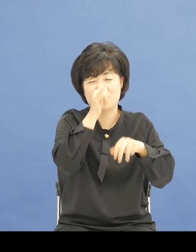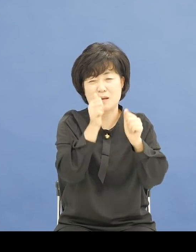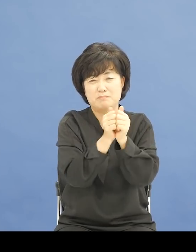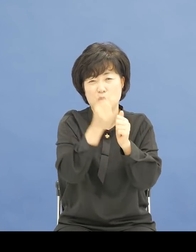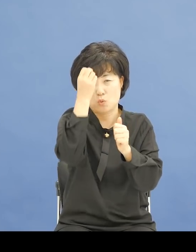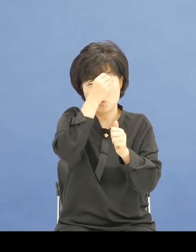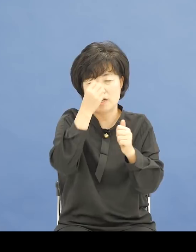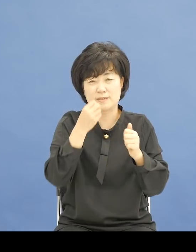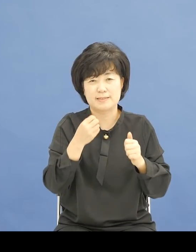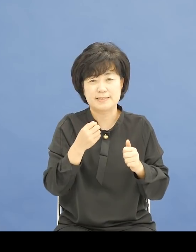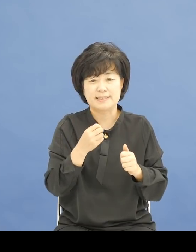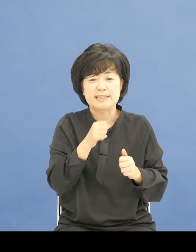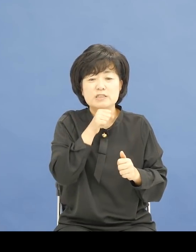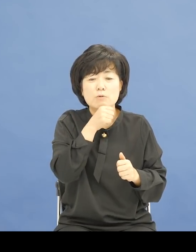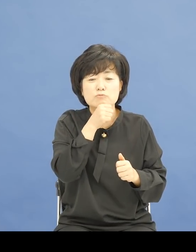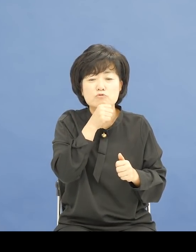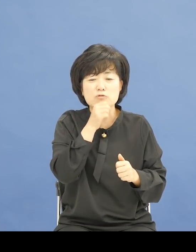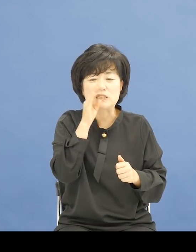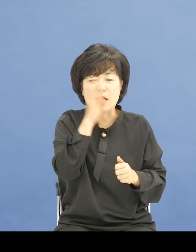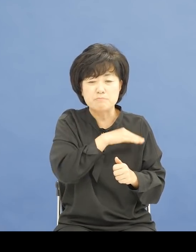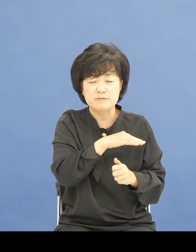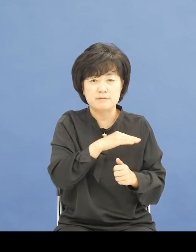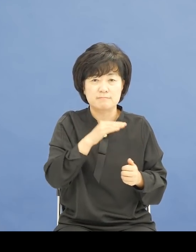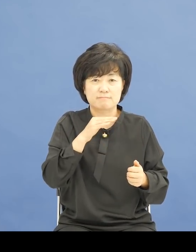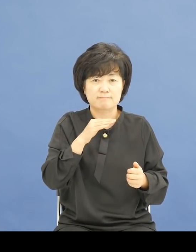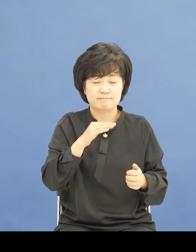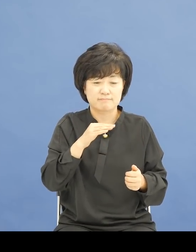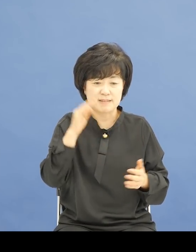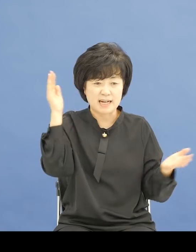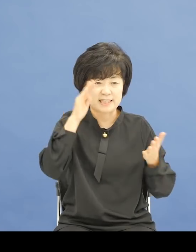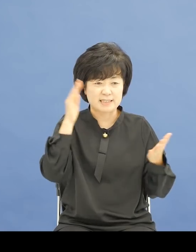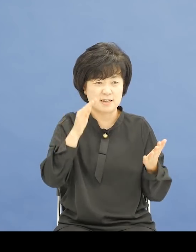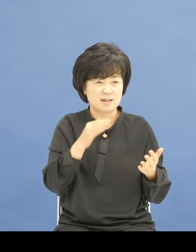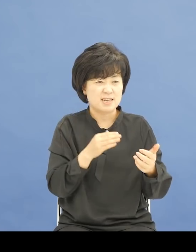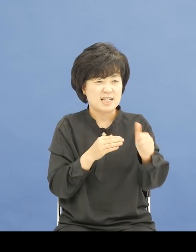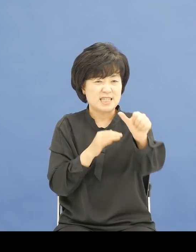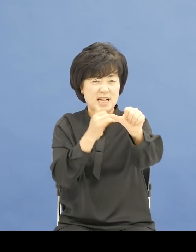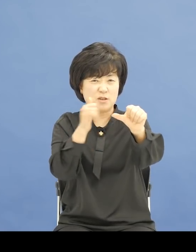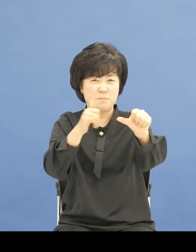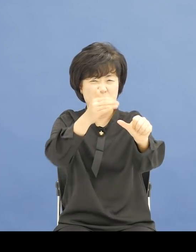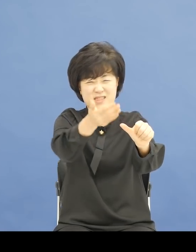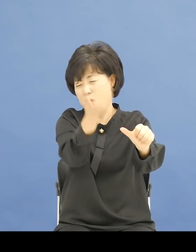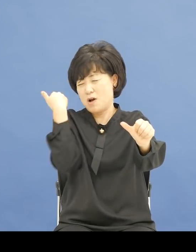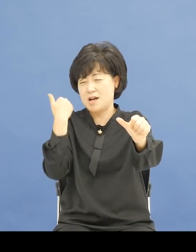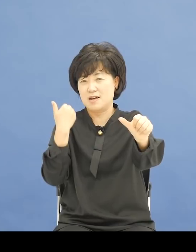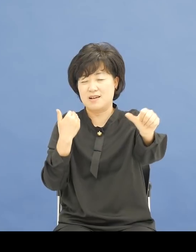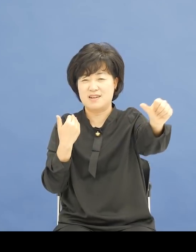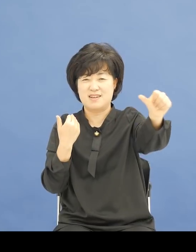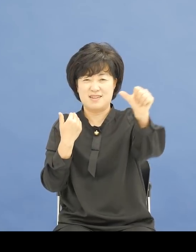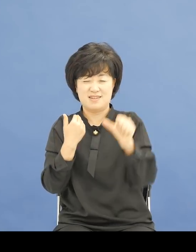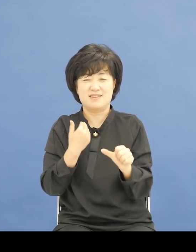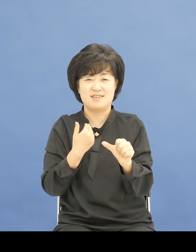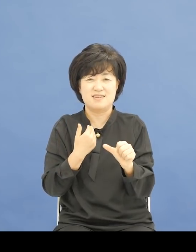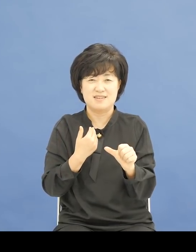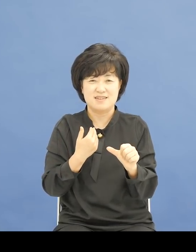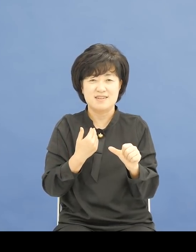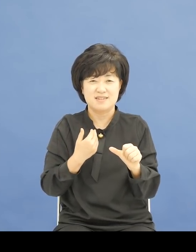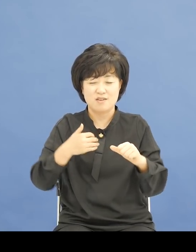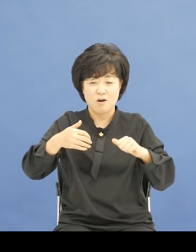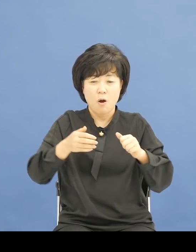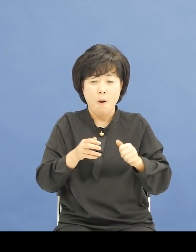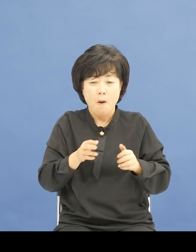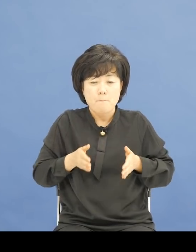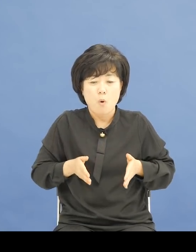그렇죠. 선생님이 이제 모의고사 성적이 떨어졌는 친구들 이제 5명을 이렇게 복도에 엎드려 뻗쳐라고 했는데 제가 5번이었습니다.